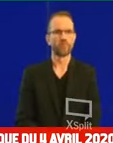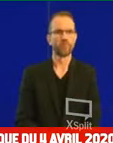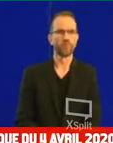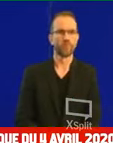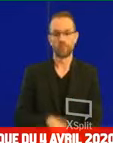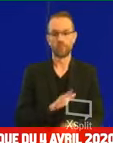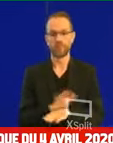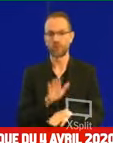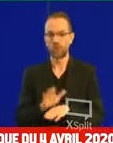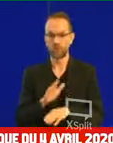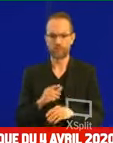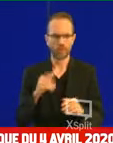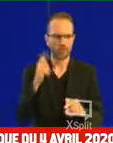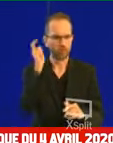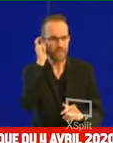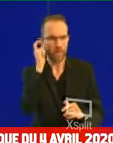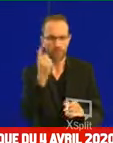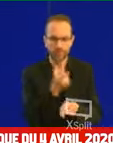sur les autres